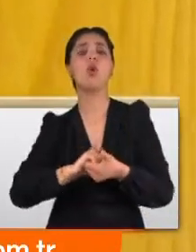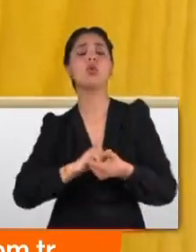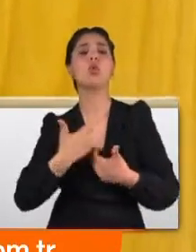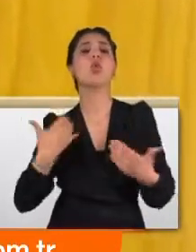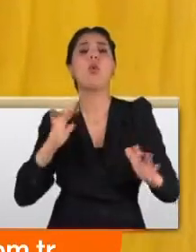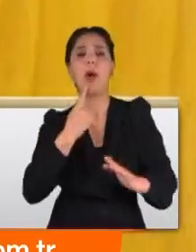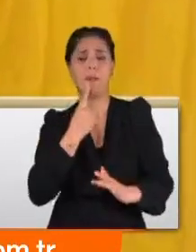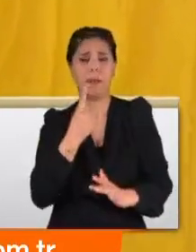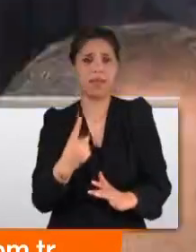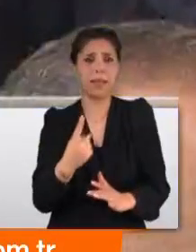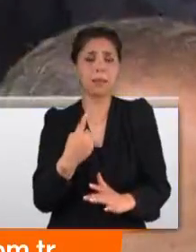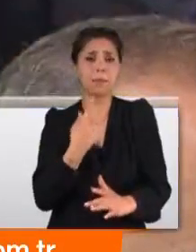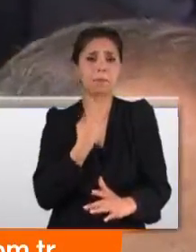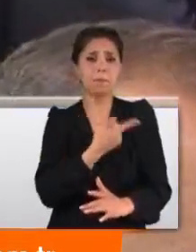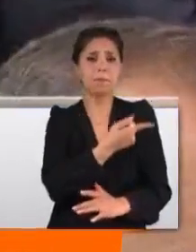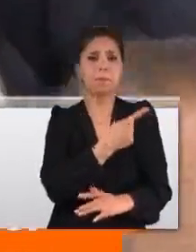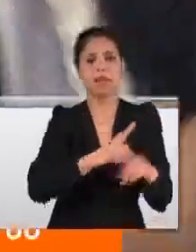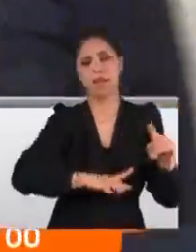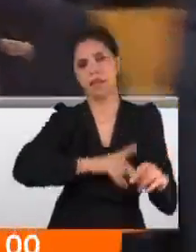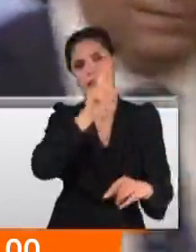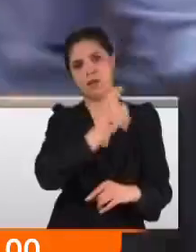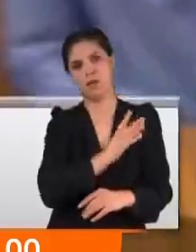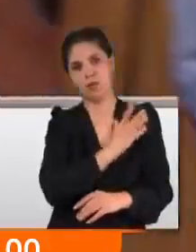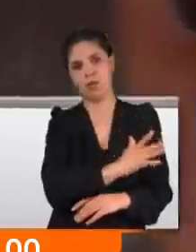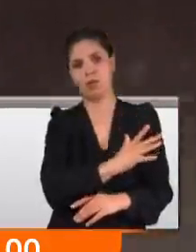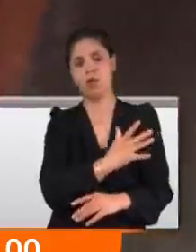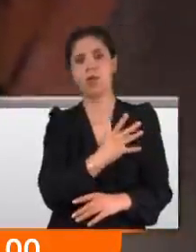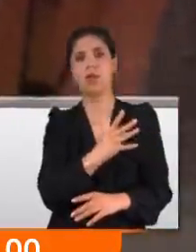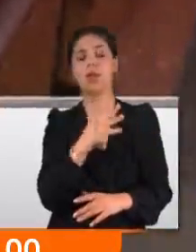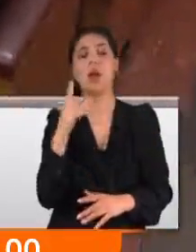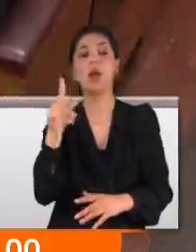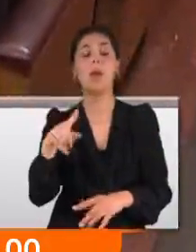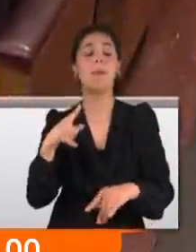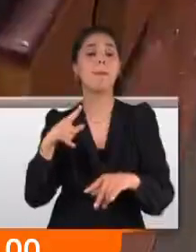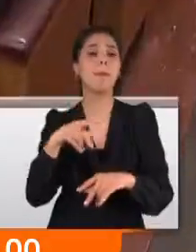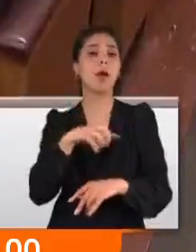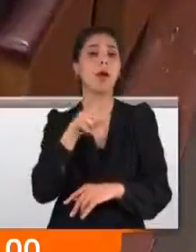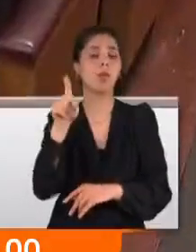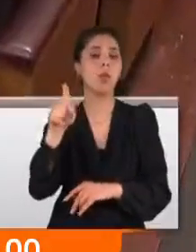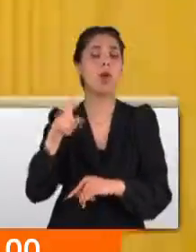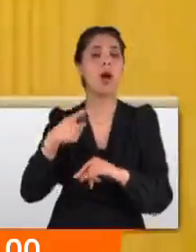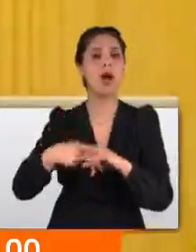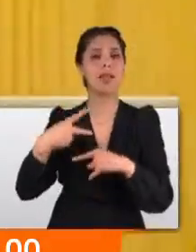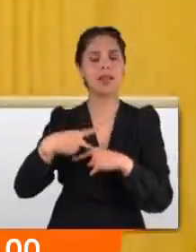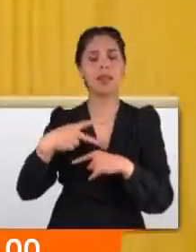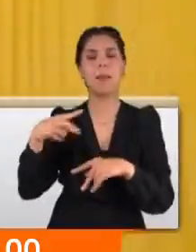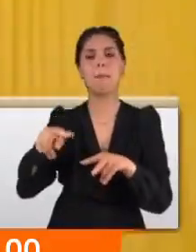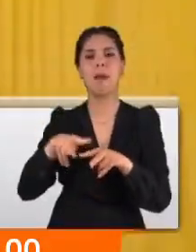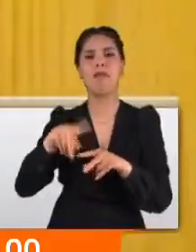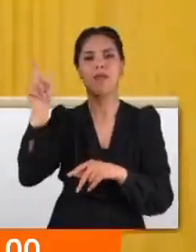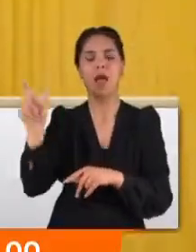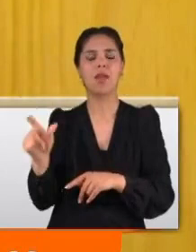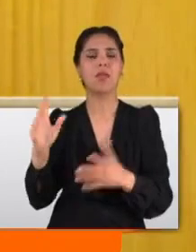saman doldurur postuna dedim. Yine Kılıçdaroğlu'nun Hazreti Mevlana'nın sözüyle uyardım ve dedim ki, kiminle